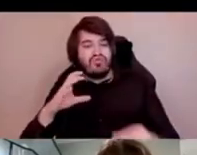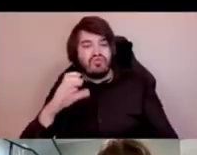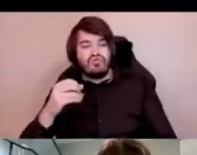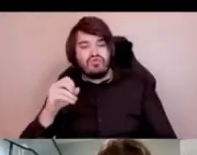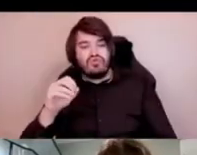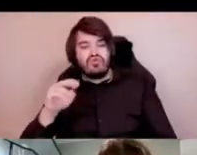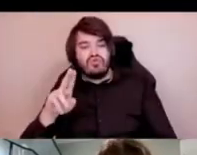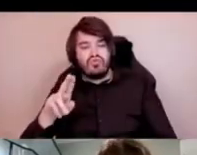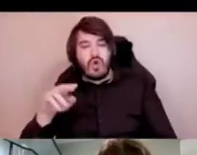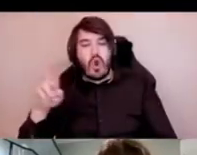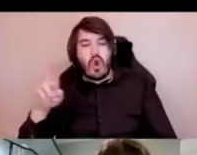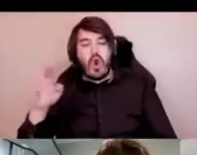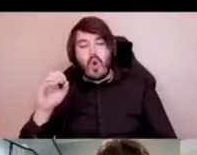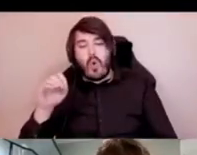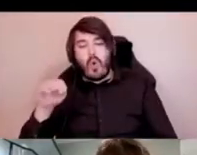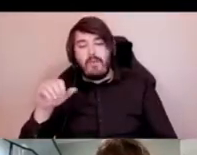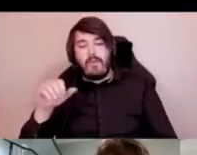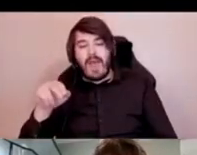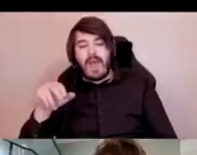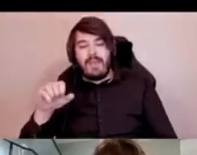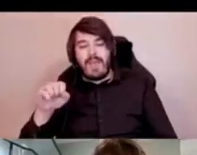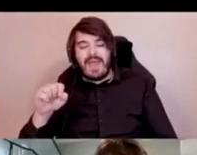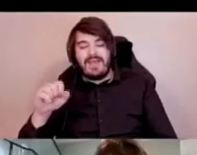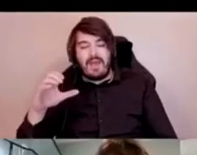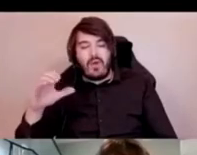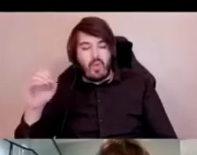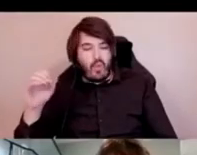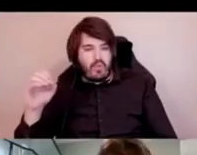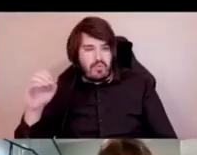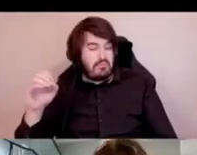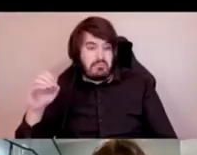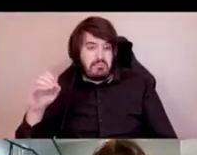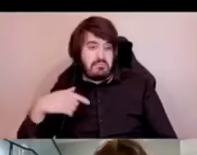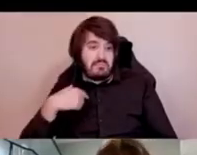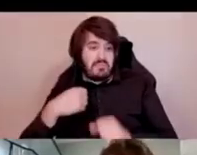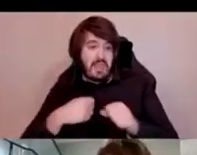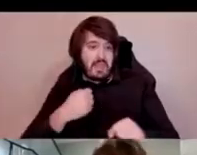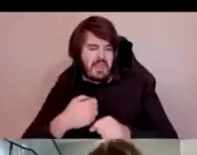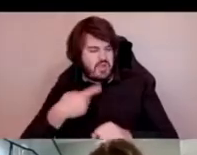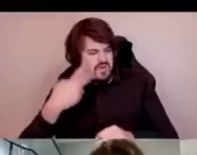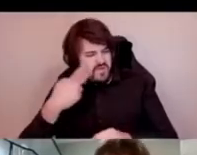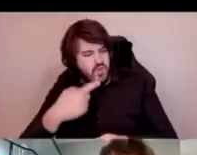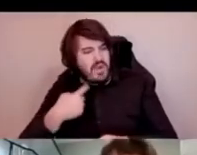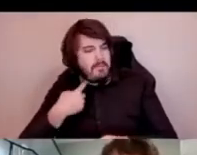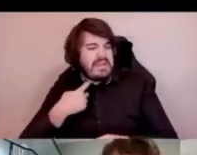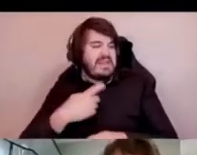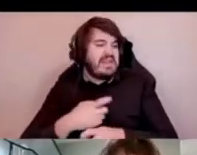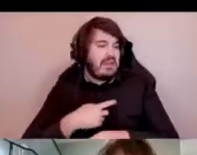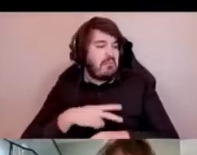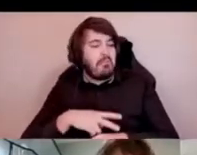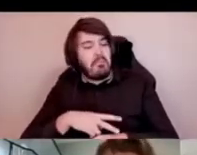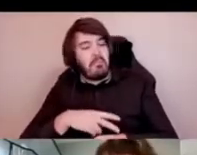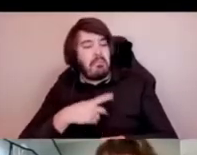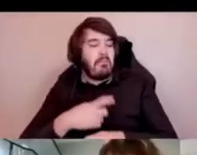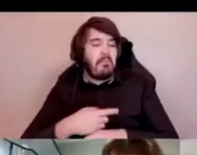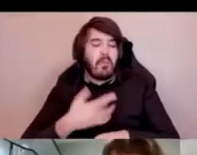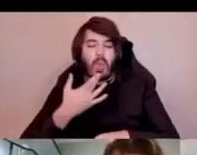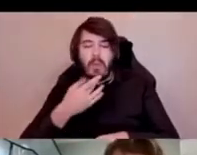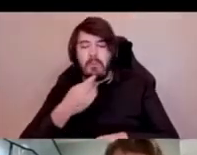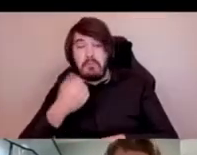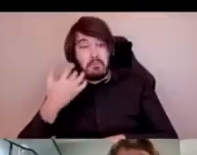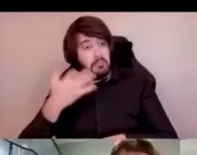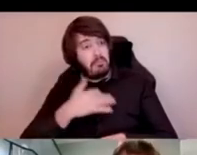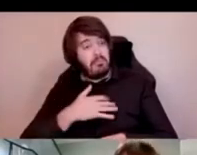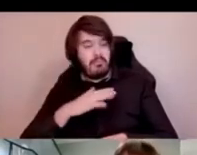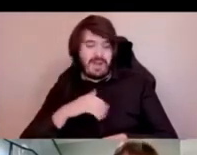Donc, ça, c'est la... Cette année, j'ai vu ça à l'épicerie. J'ai goûté, c'est bon, je vais essayer d'en faire